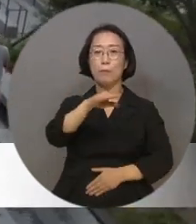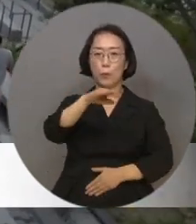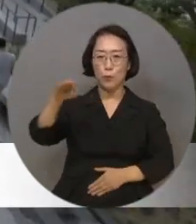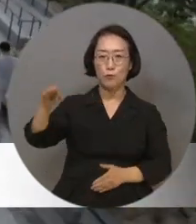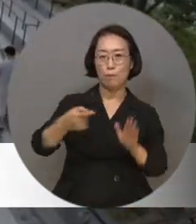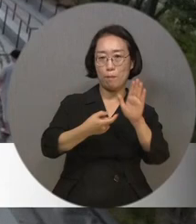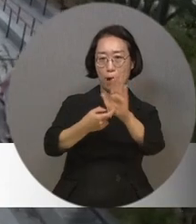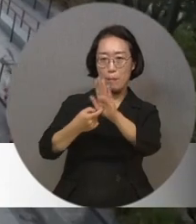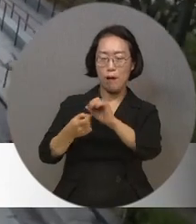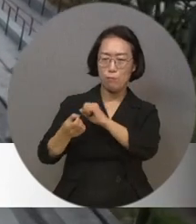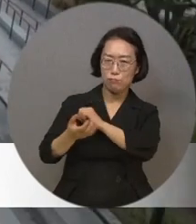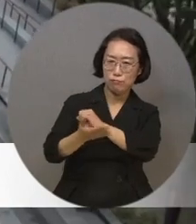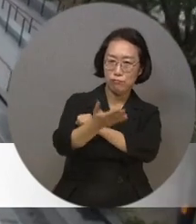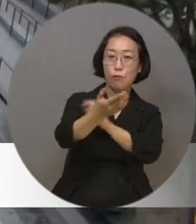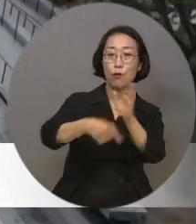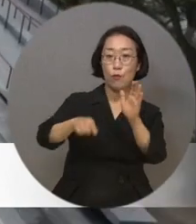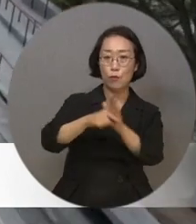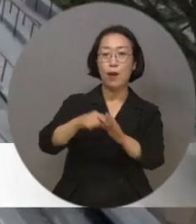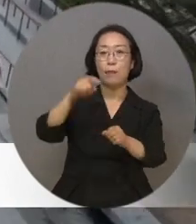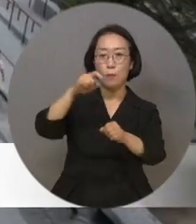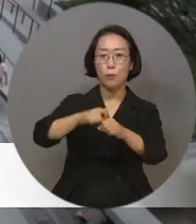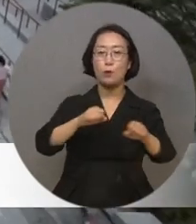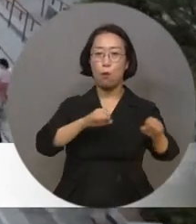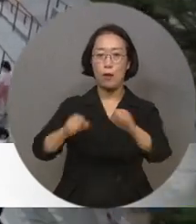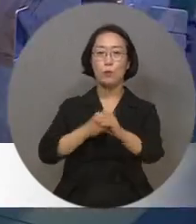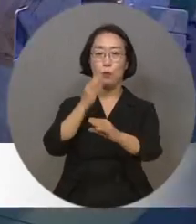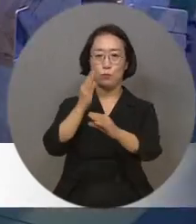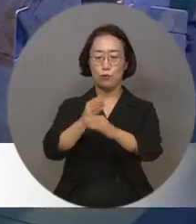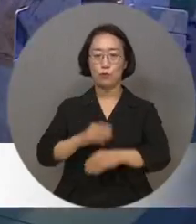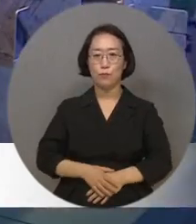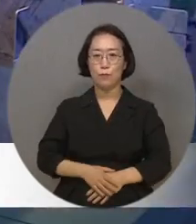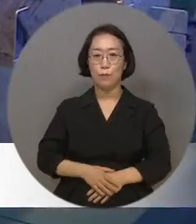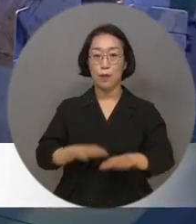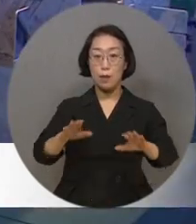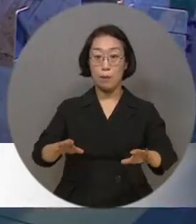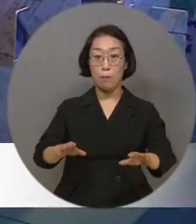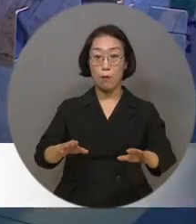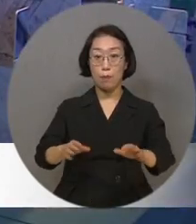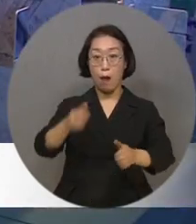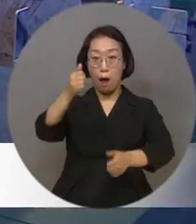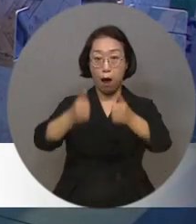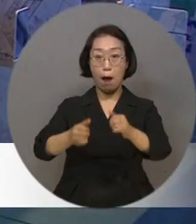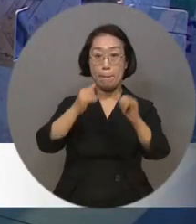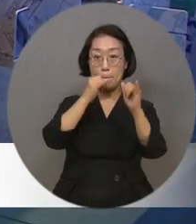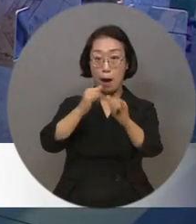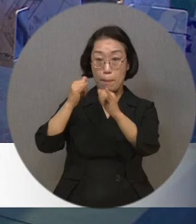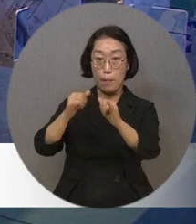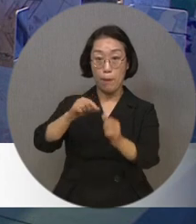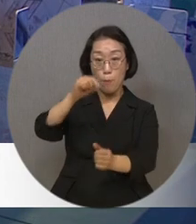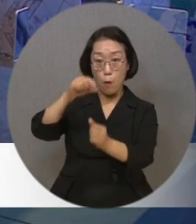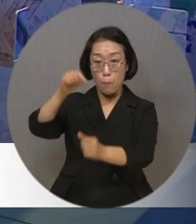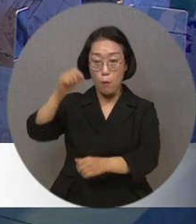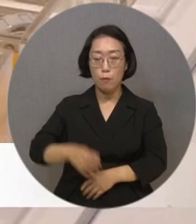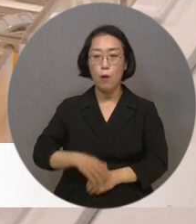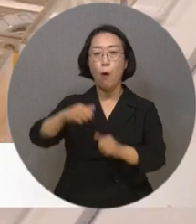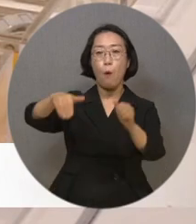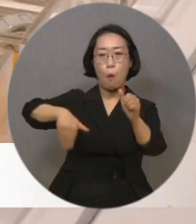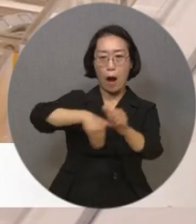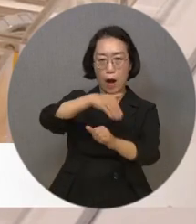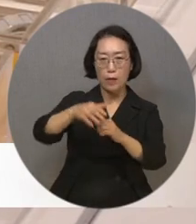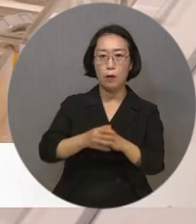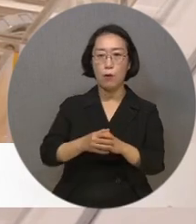저변 확대를 위한 움직임에 앞장서고 있습니다 이번 어워드에서는 유니버설 디자인 환경 조성과 서비스